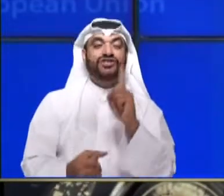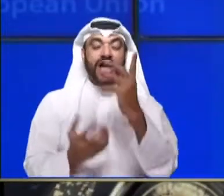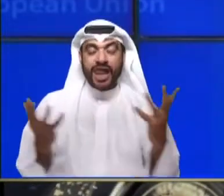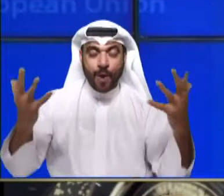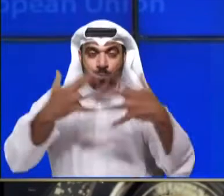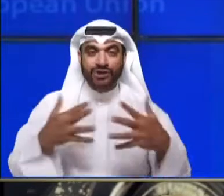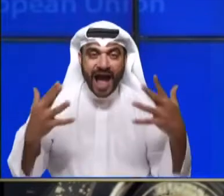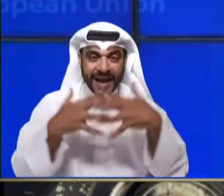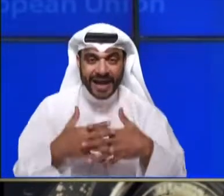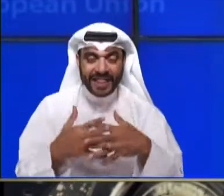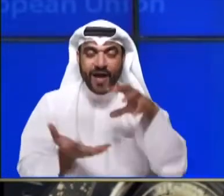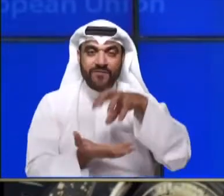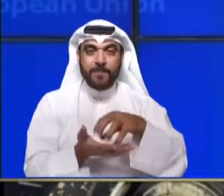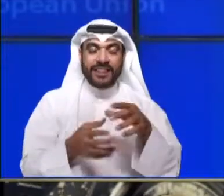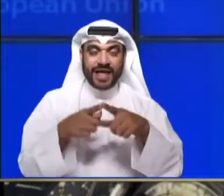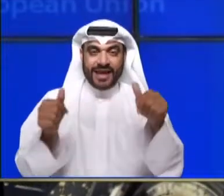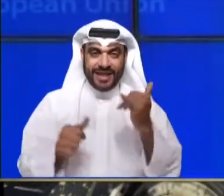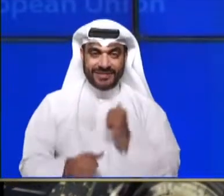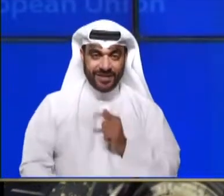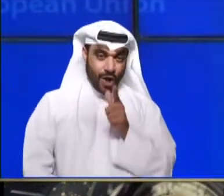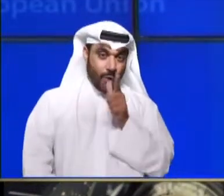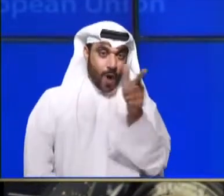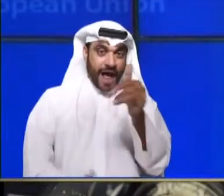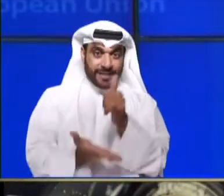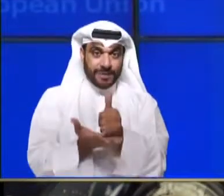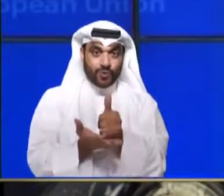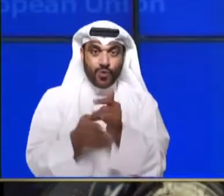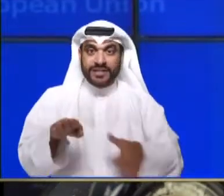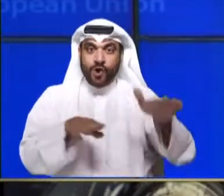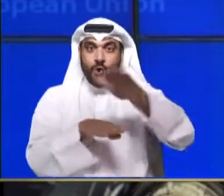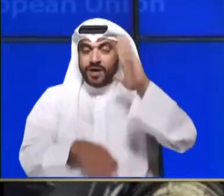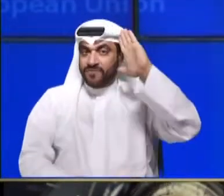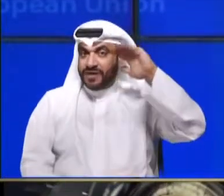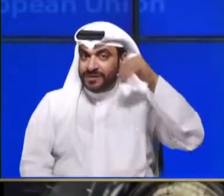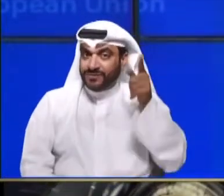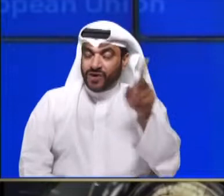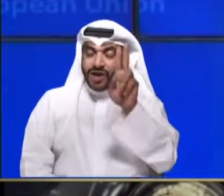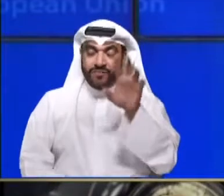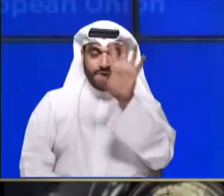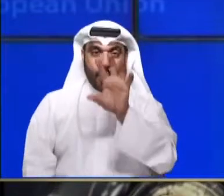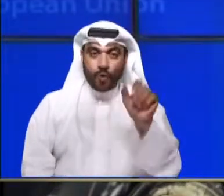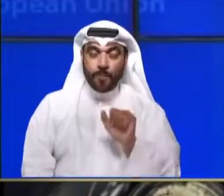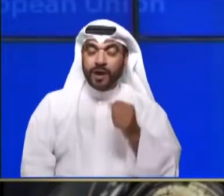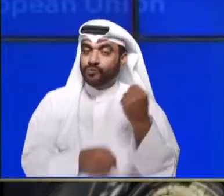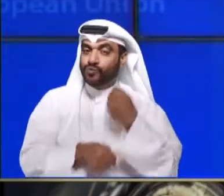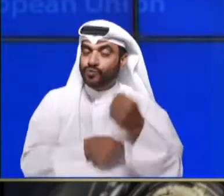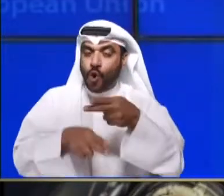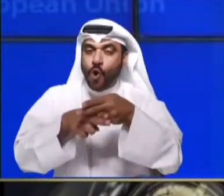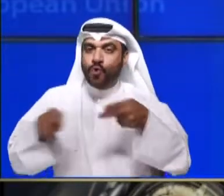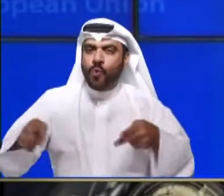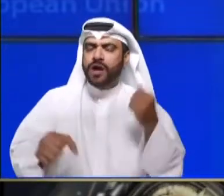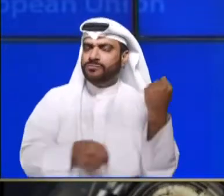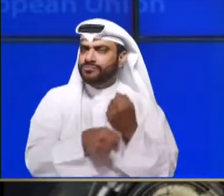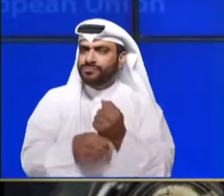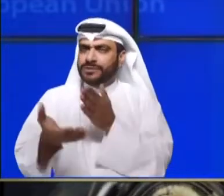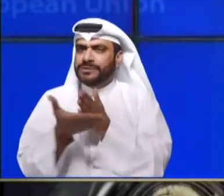في المنطقة. وأضافت موغيريني إن الكويت اطلعت بدور الوسيط وبناء السلام وهذا يتطلب الكثير